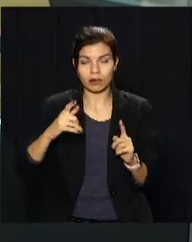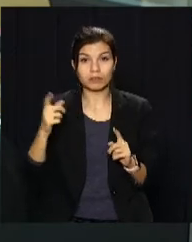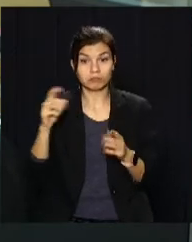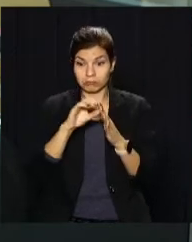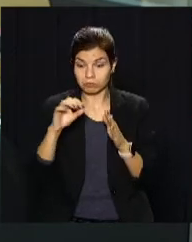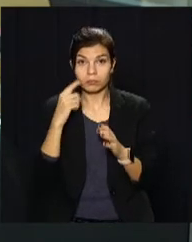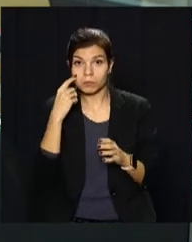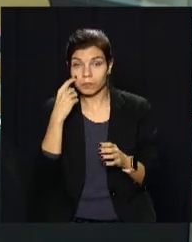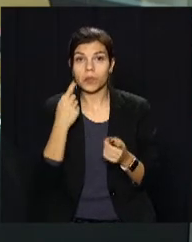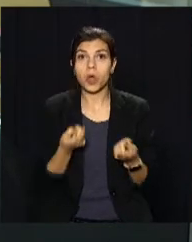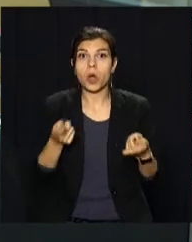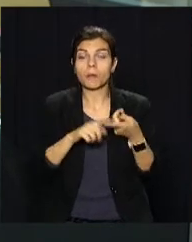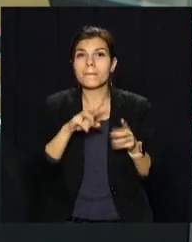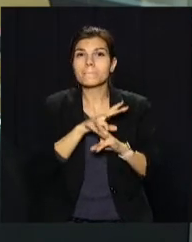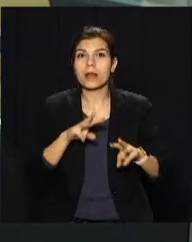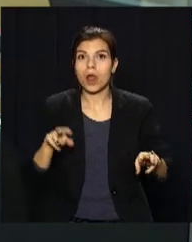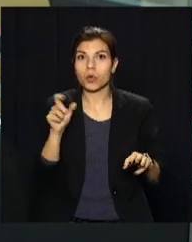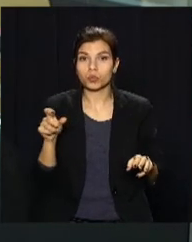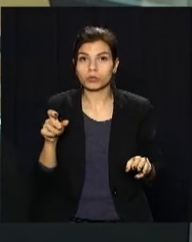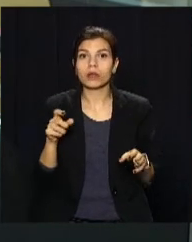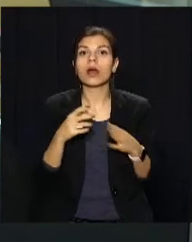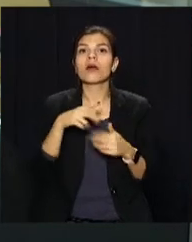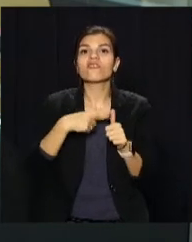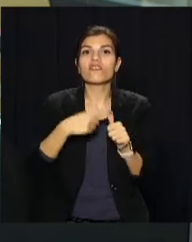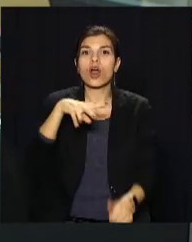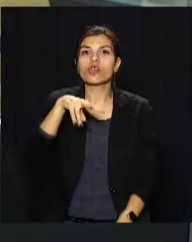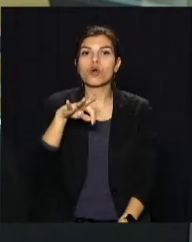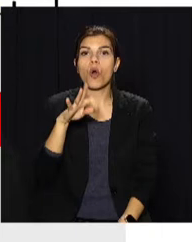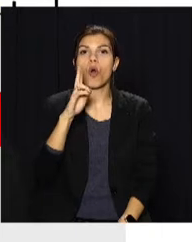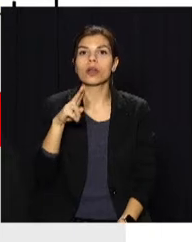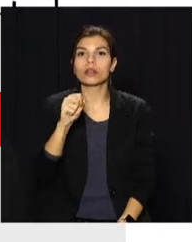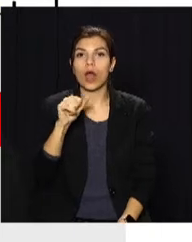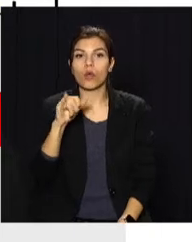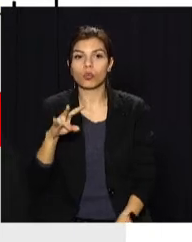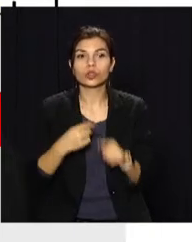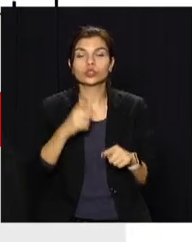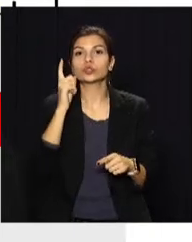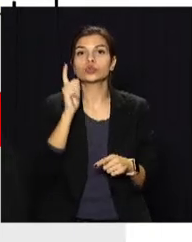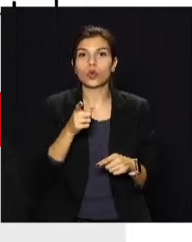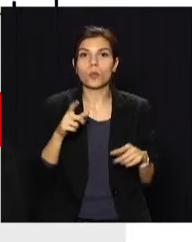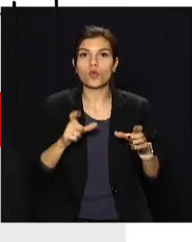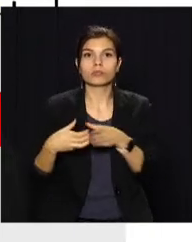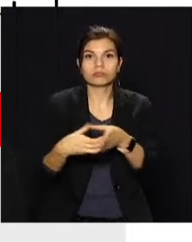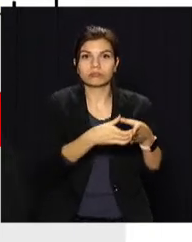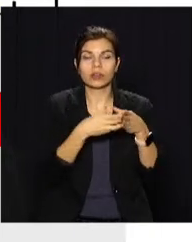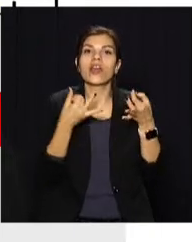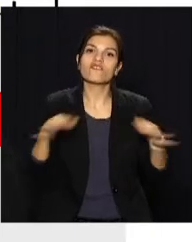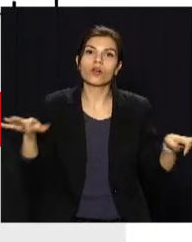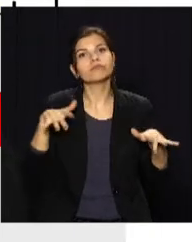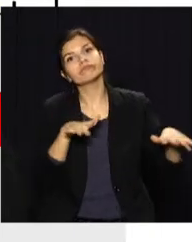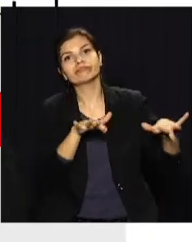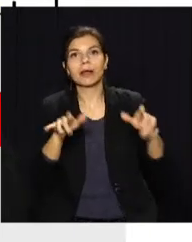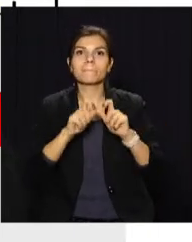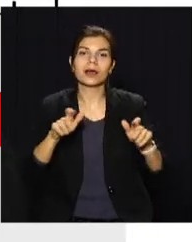яке об'єднало мільярди людей. Локдаун – це заборона на соціальну взаємодію і вільне відвідування